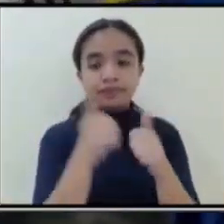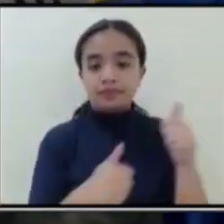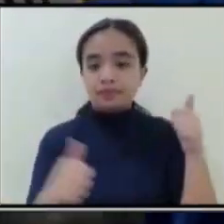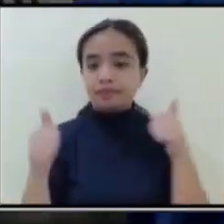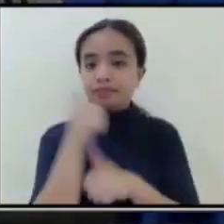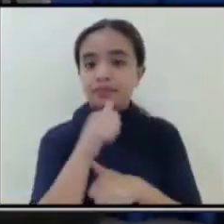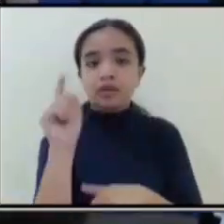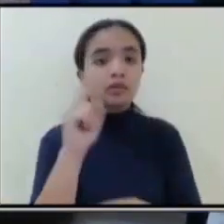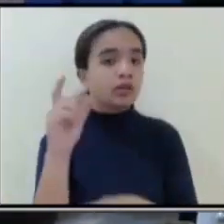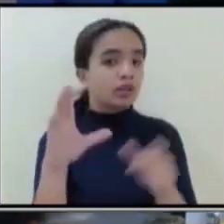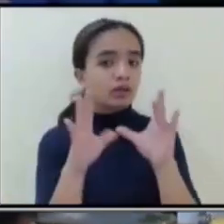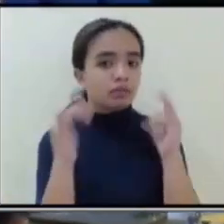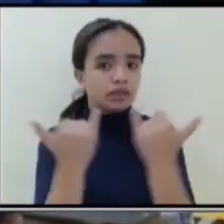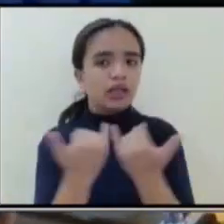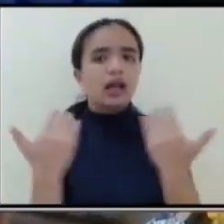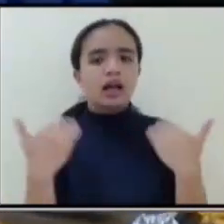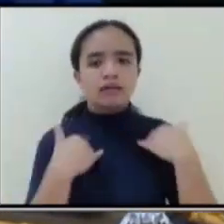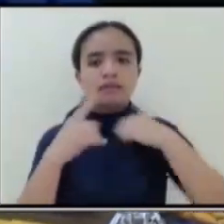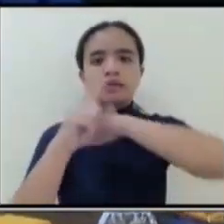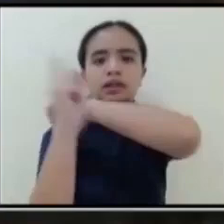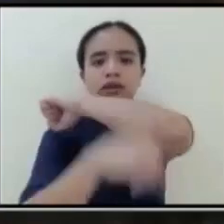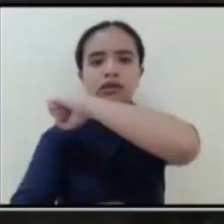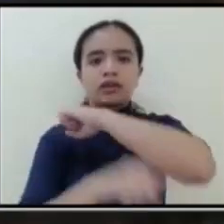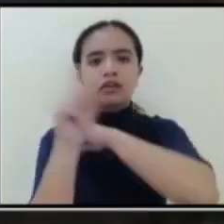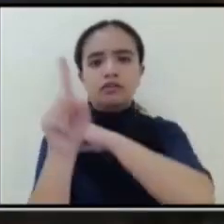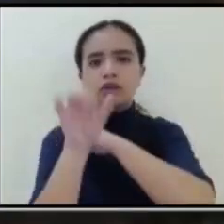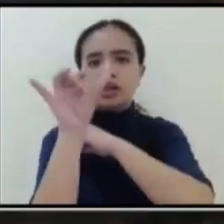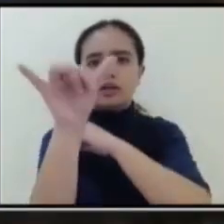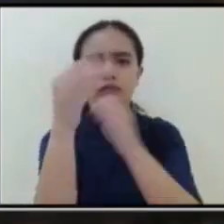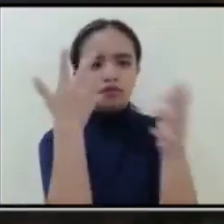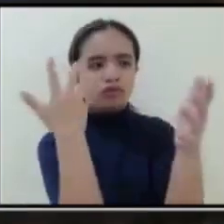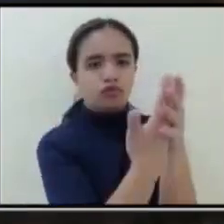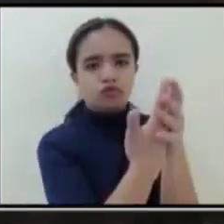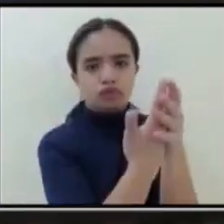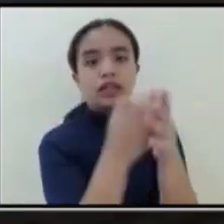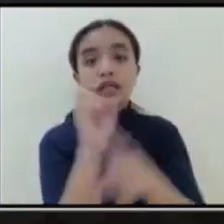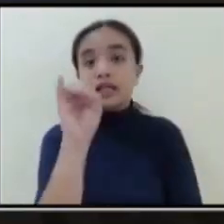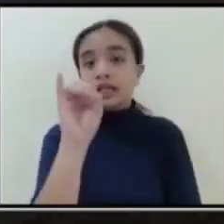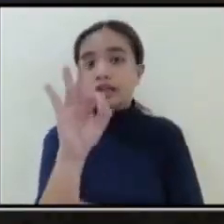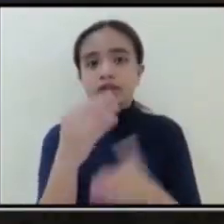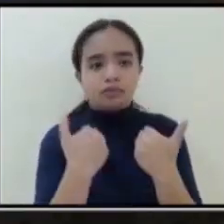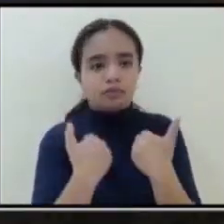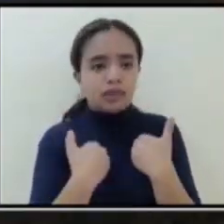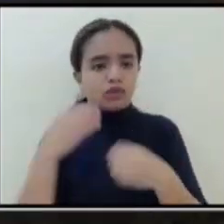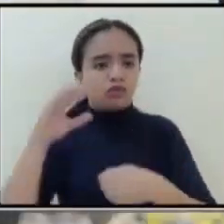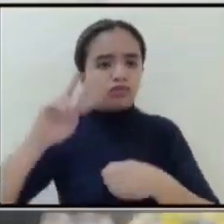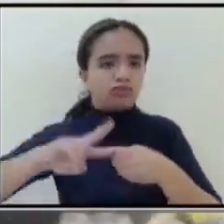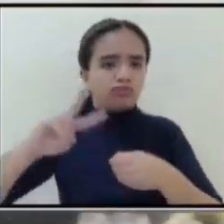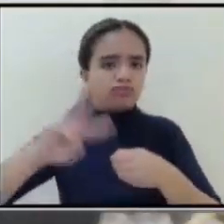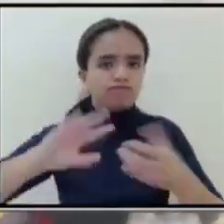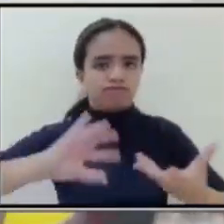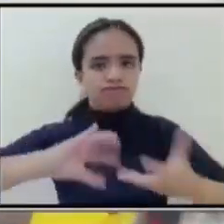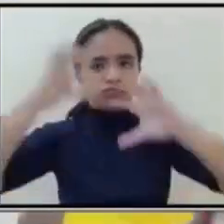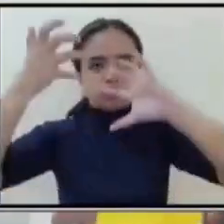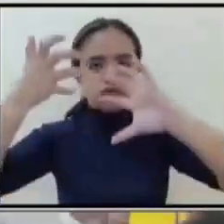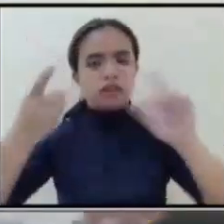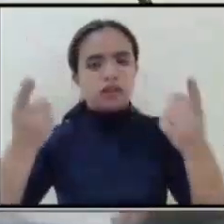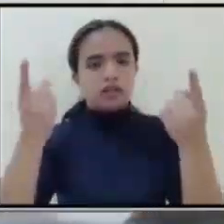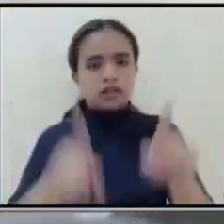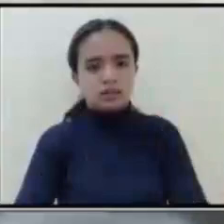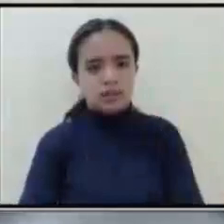kumpanya na may parusang habang buhay na pagkakakulong kung magkakaroon ng electoral sabotage sa Pilipinas. Kaya't